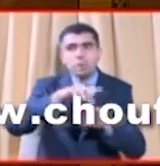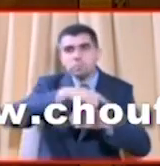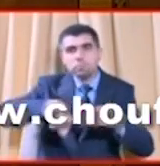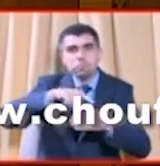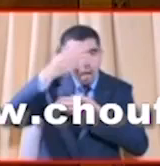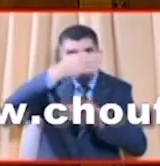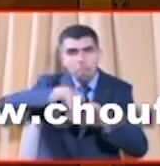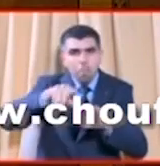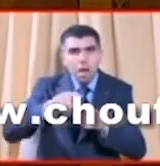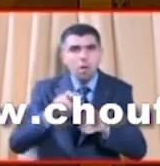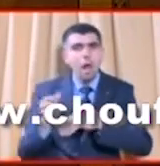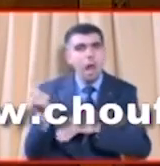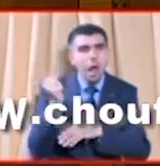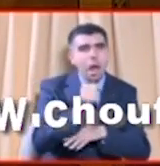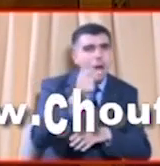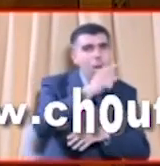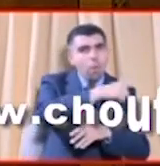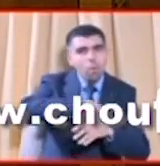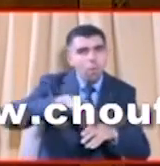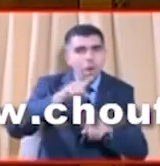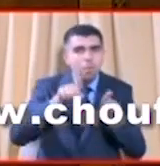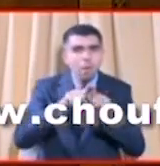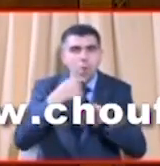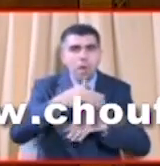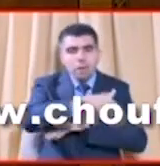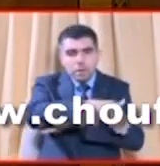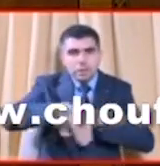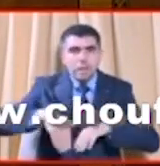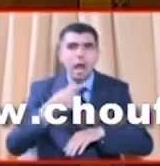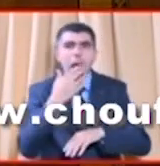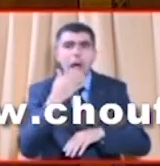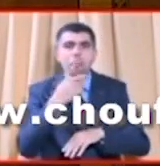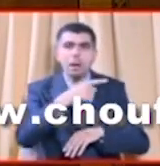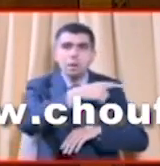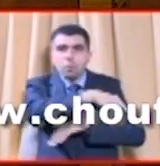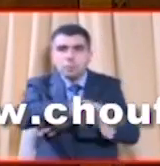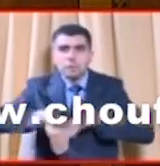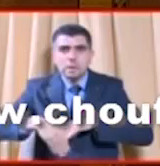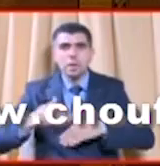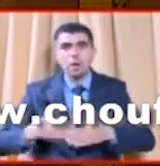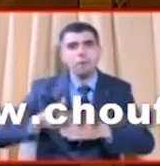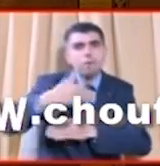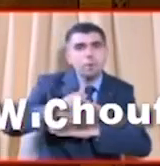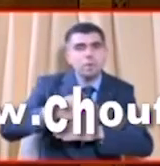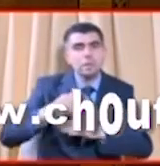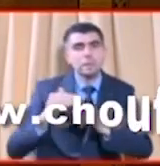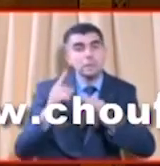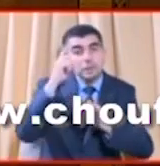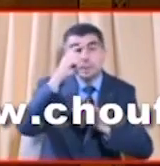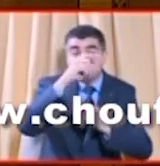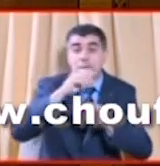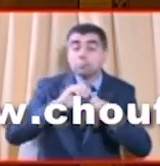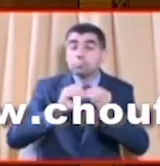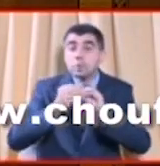الاجتماعية وتجاوزت الخطوط الحمراء الشهيرة وتحولت إلى نافخ الكير الذي ينفث في